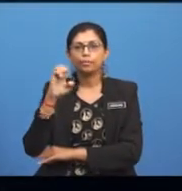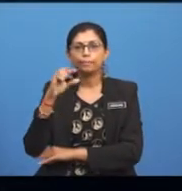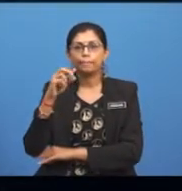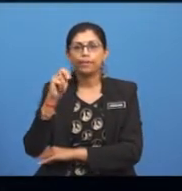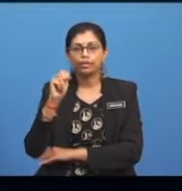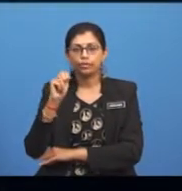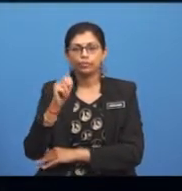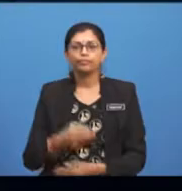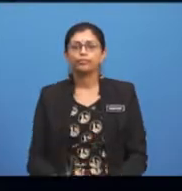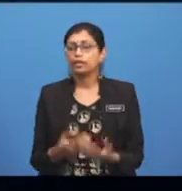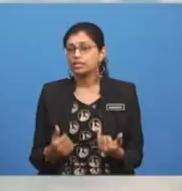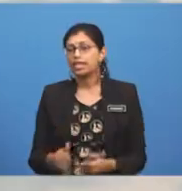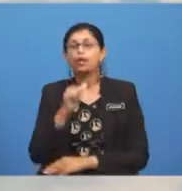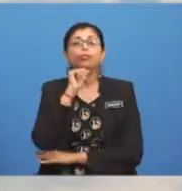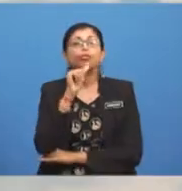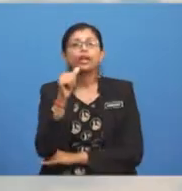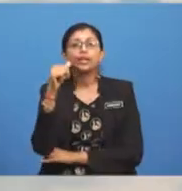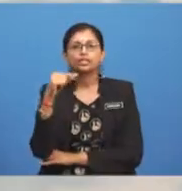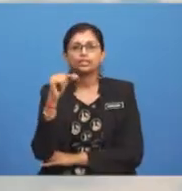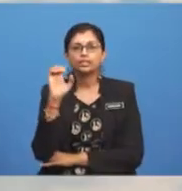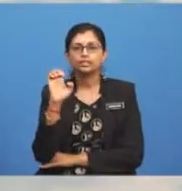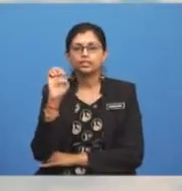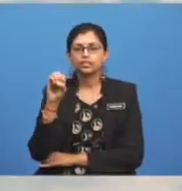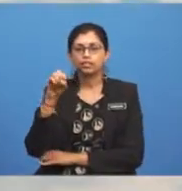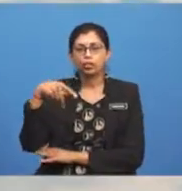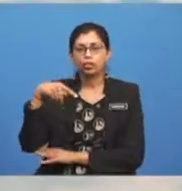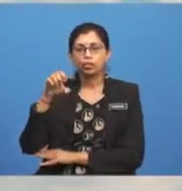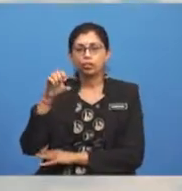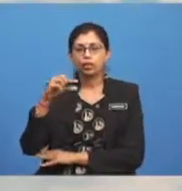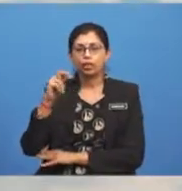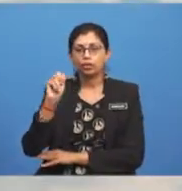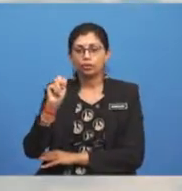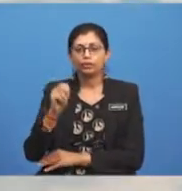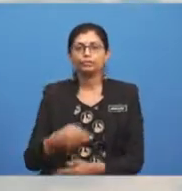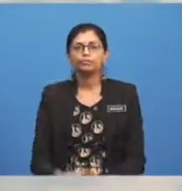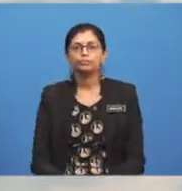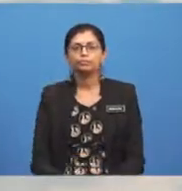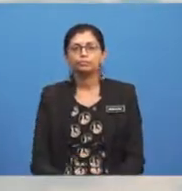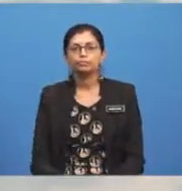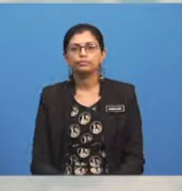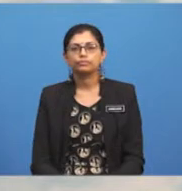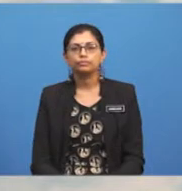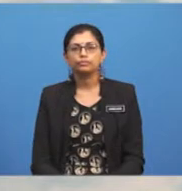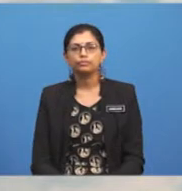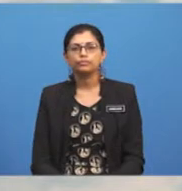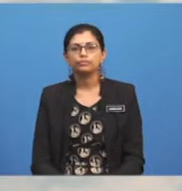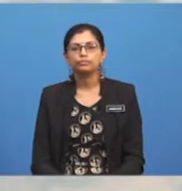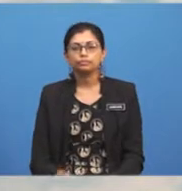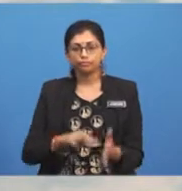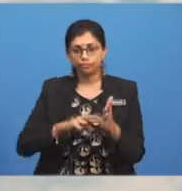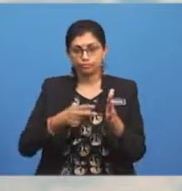satelit bukan geopegun. Satelit bukan geopegun merupakan satelit yang